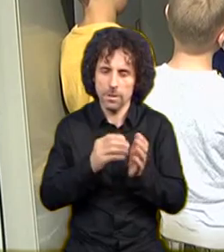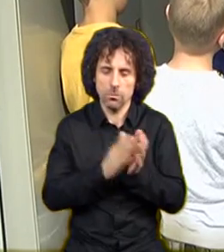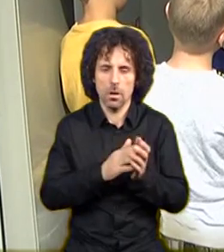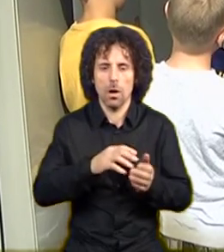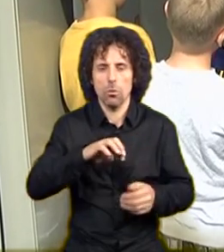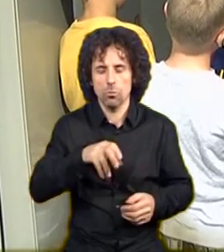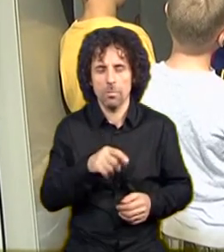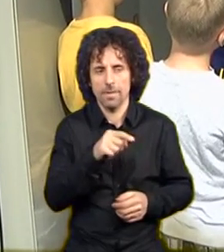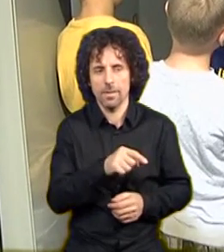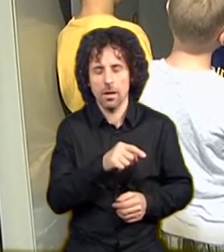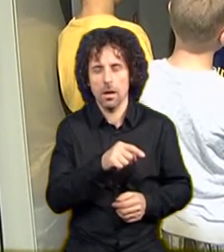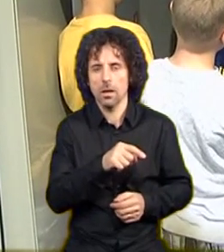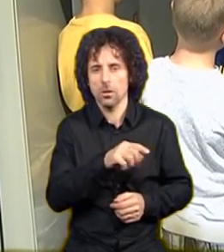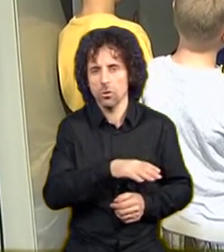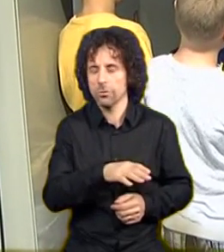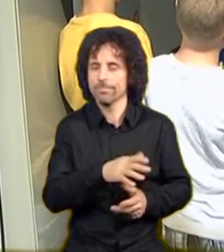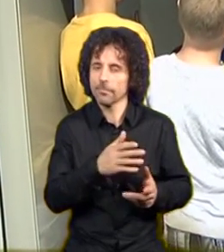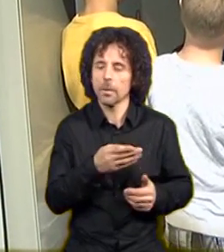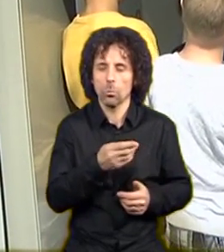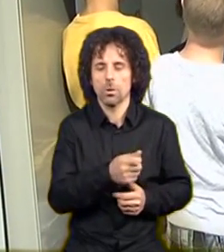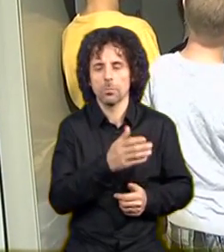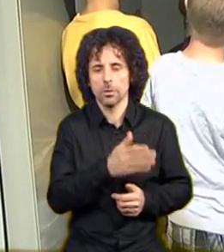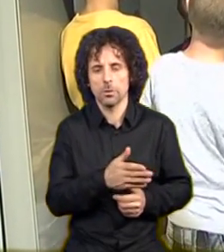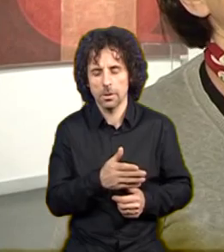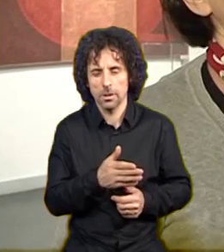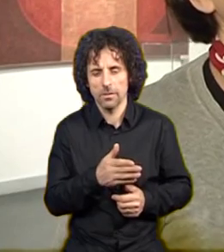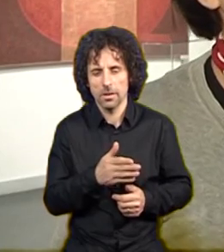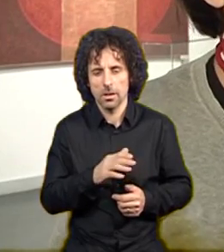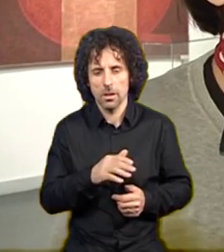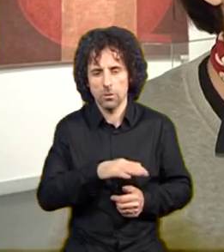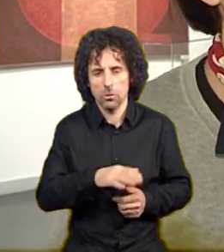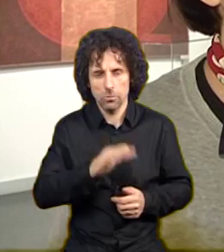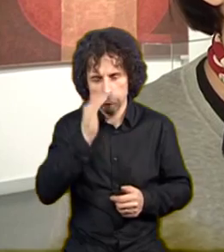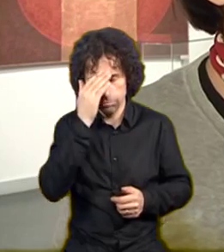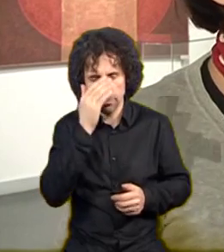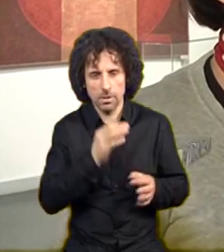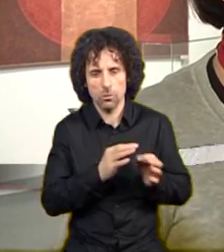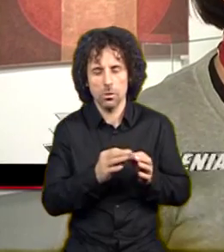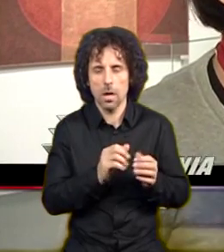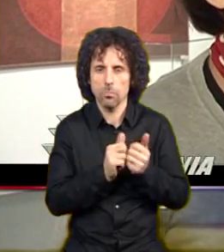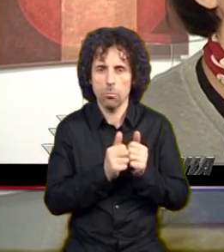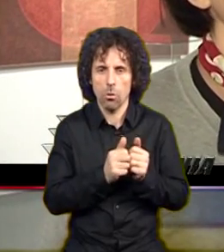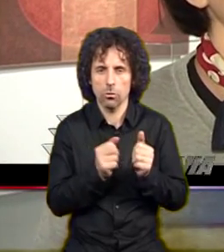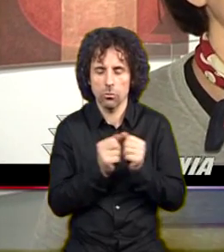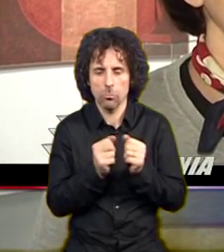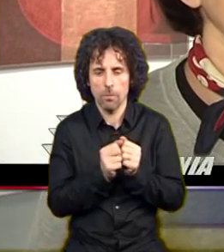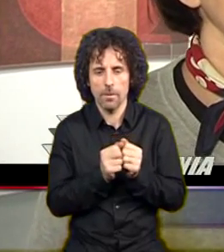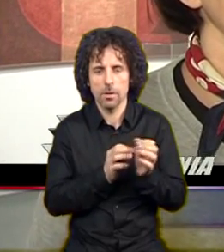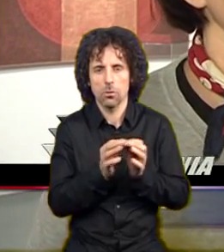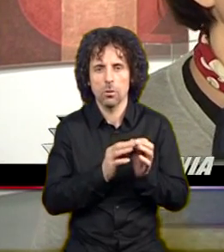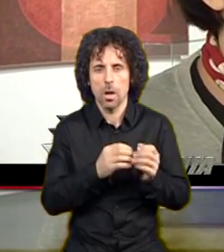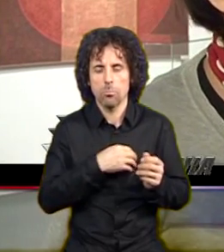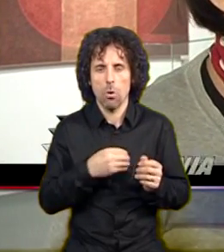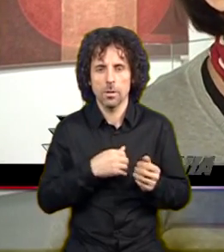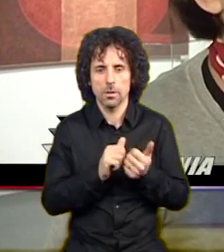dopisujemy do grup. No niestety te dzieci płacą. Dzieci zapoznają się z historią sportów zimowych, z historią